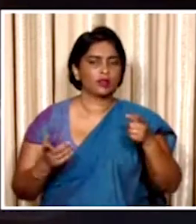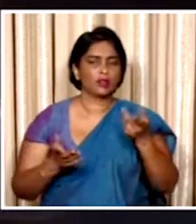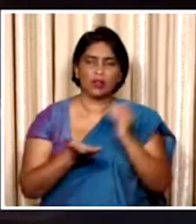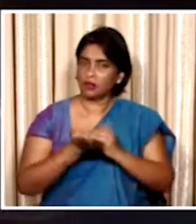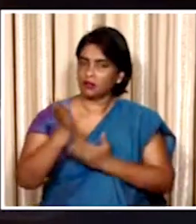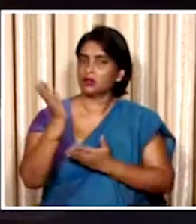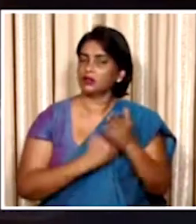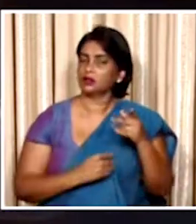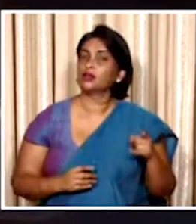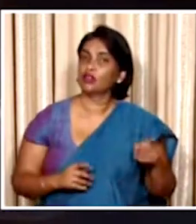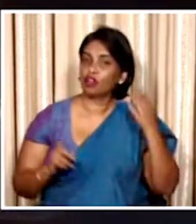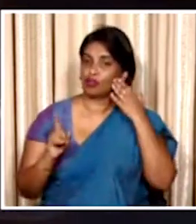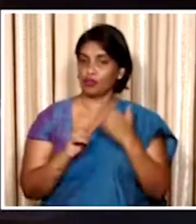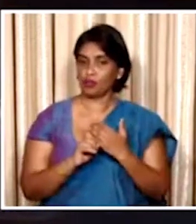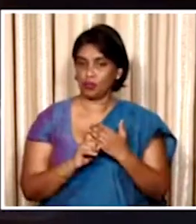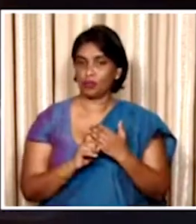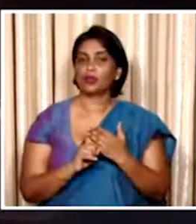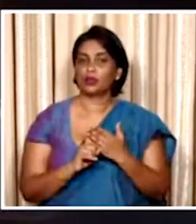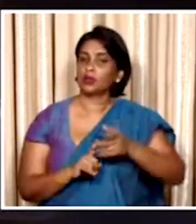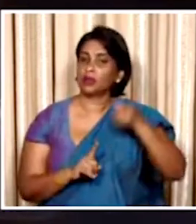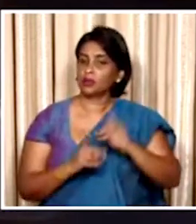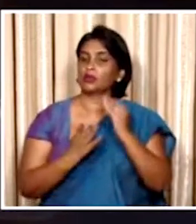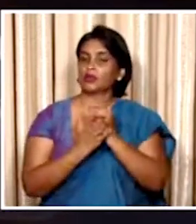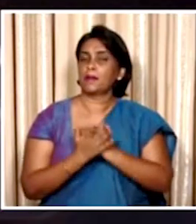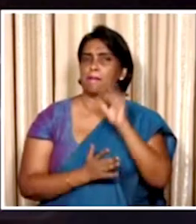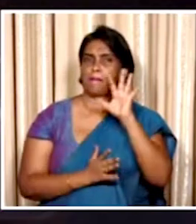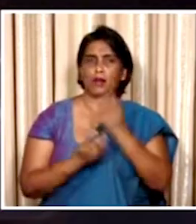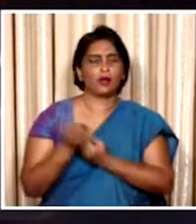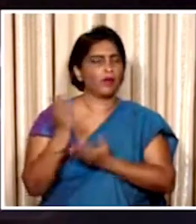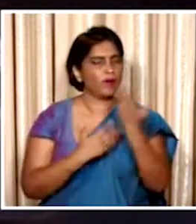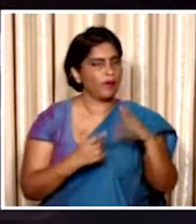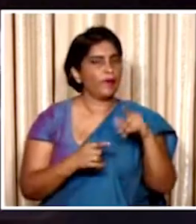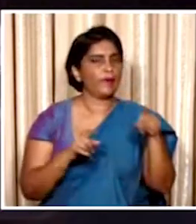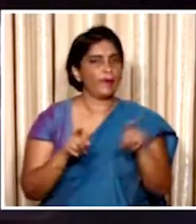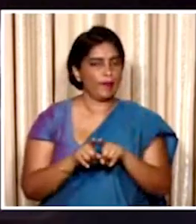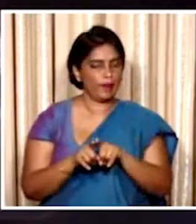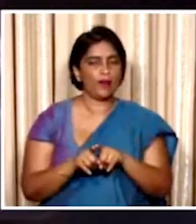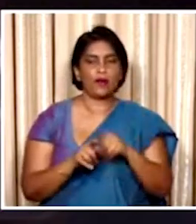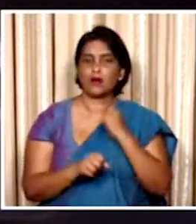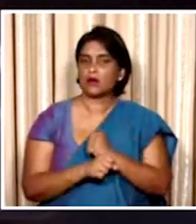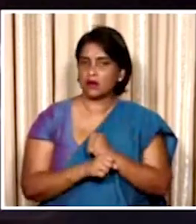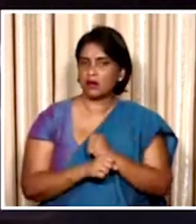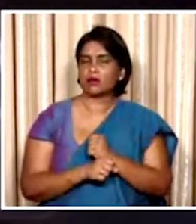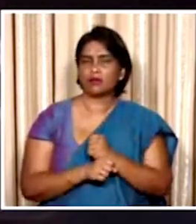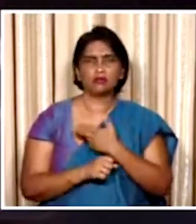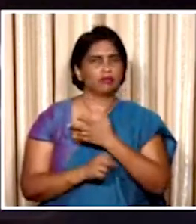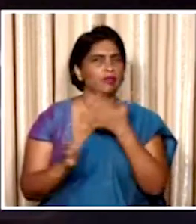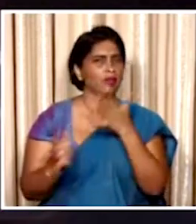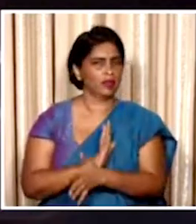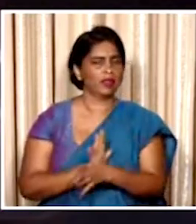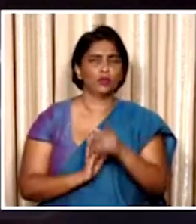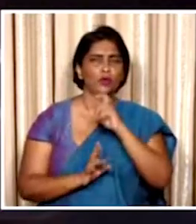කෝට් එකේ ඒ සඳහා වෙච්ච නිර්දේශ පහකුත් යවලා තියෙනවා. ඒතර එහෙම තියෙද්දි ආණ්ඩුව සමත් වෙලා නැහැ